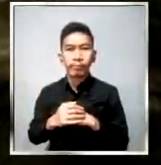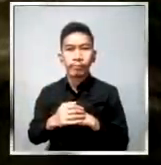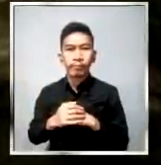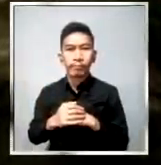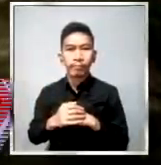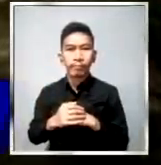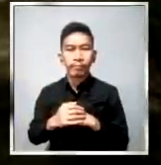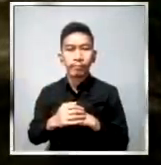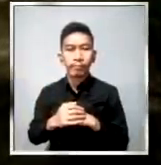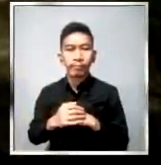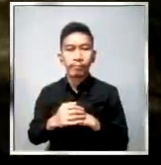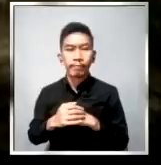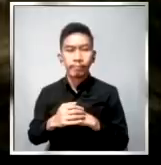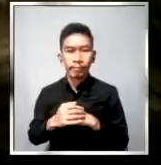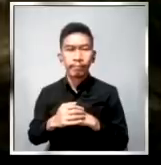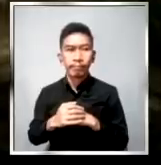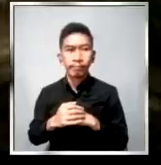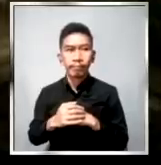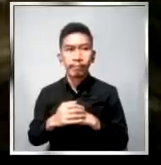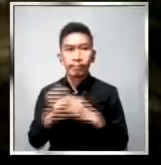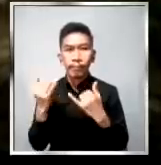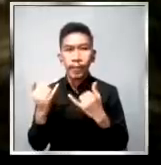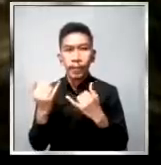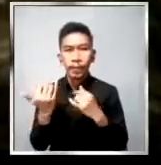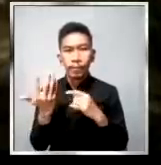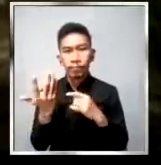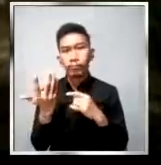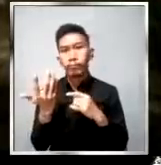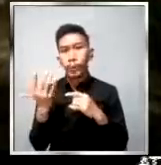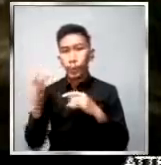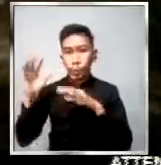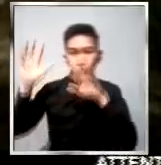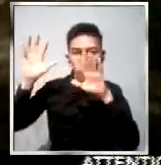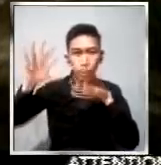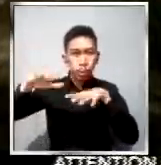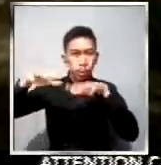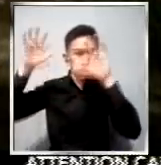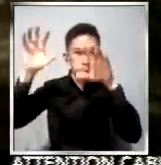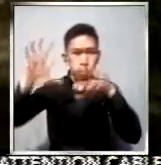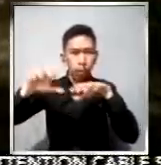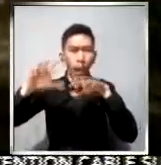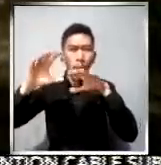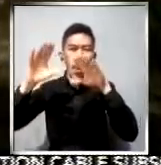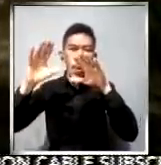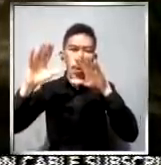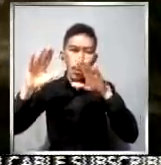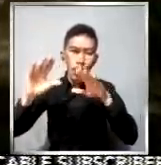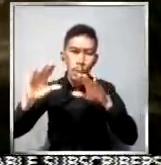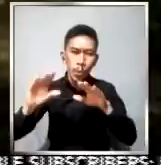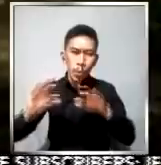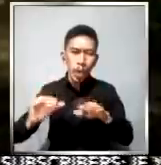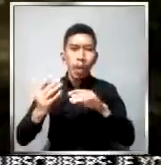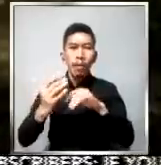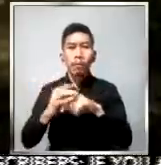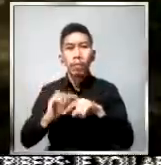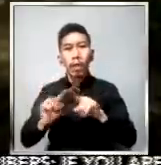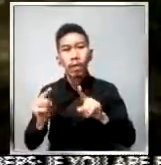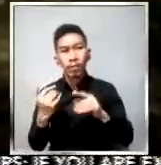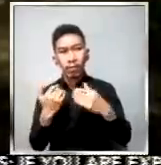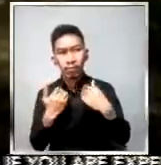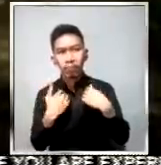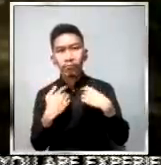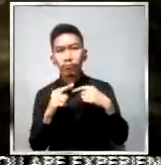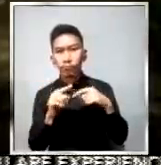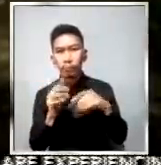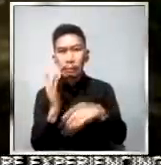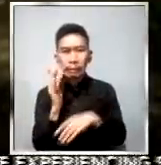Mel, bahagya ng humina yung buhos ng ulan pero napakalakas na hangin pa rin ang nararanasan dito sa bayan ng Mabini. Malakas din ang hampas